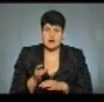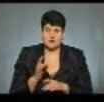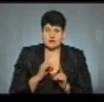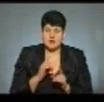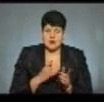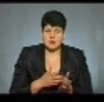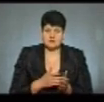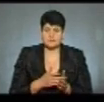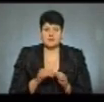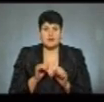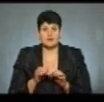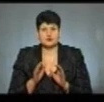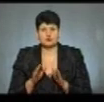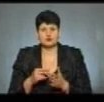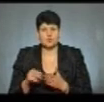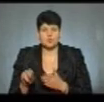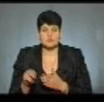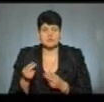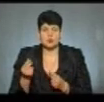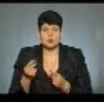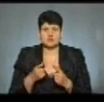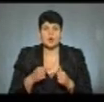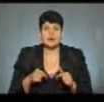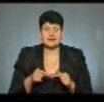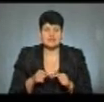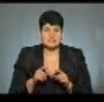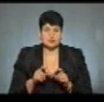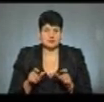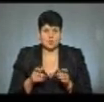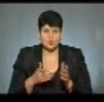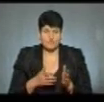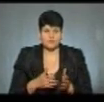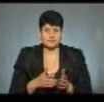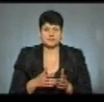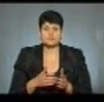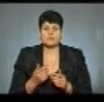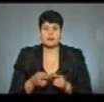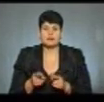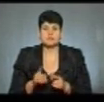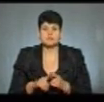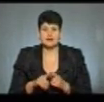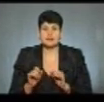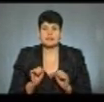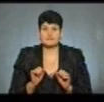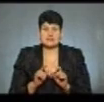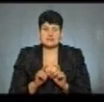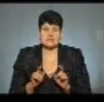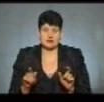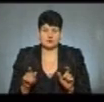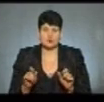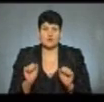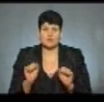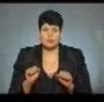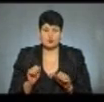рада. Може бути закуплена за кошти організацій і установ, тобто це керівник закладу,